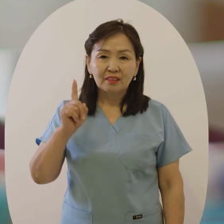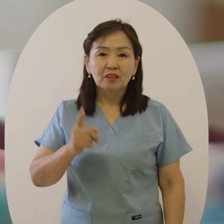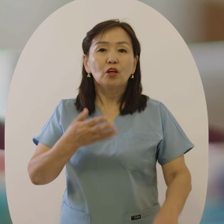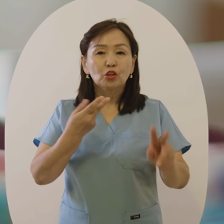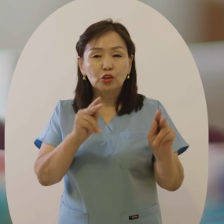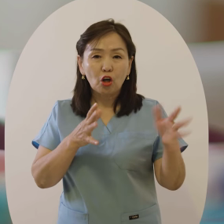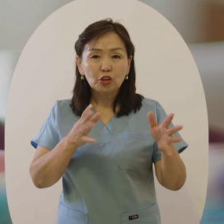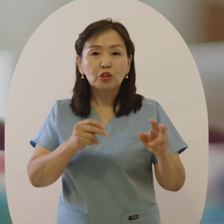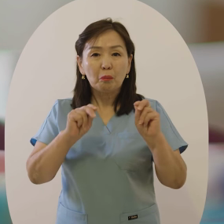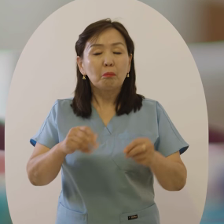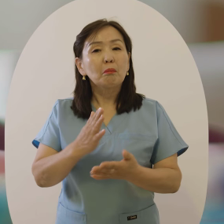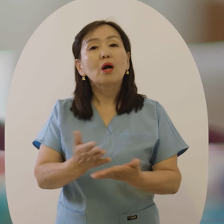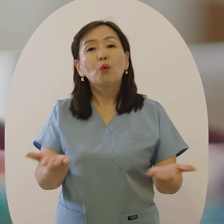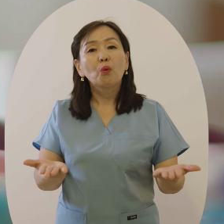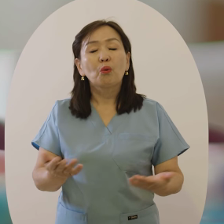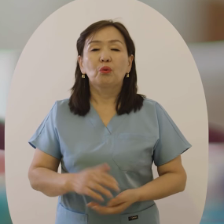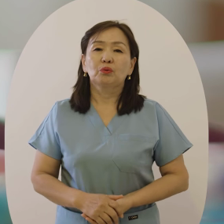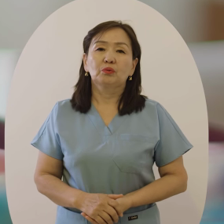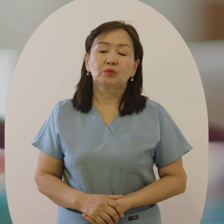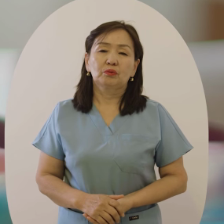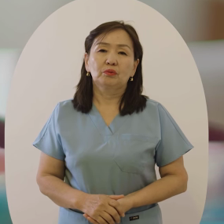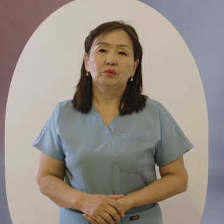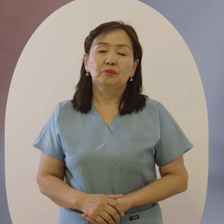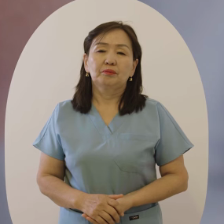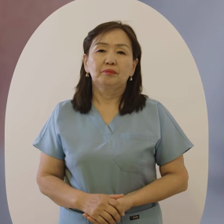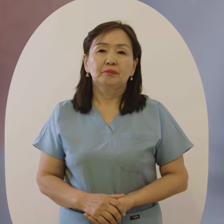хүүхэд нэгнээ шогж ил байгуу.